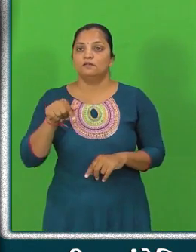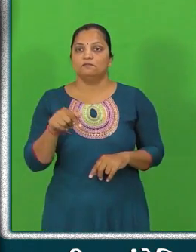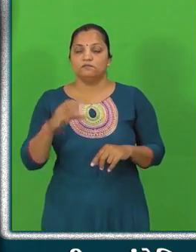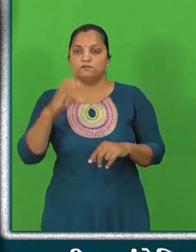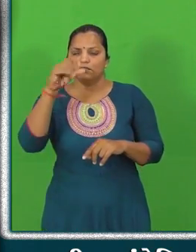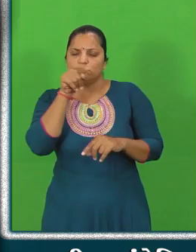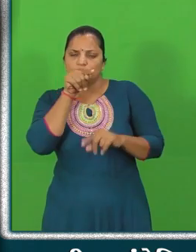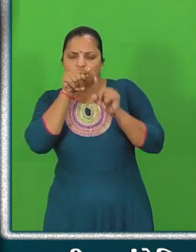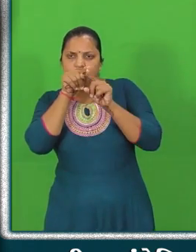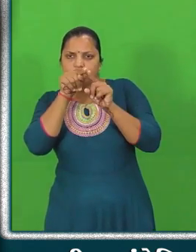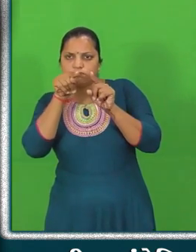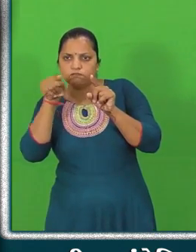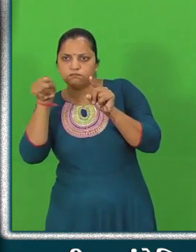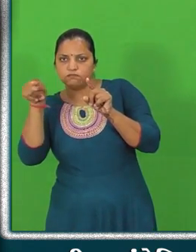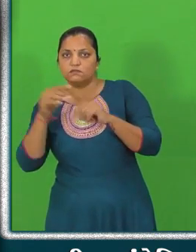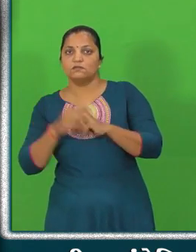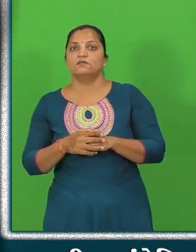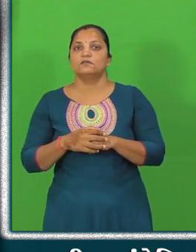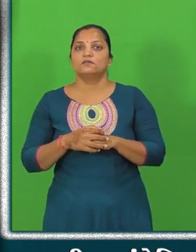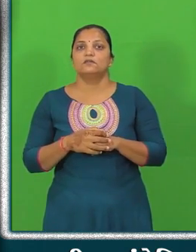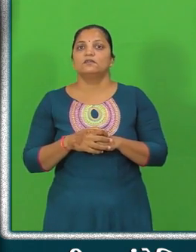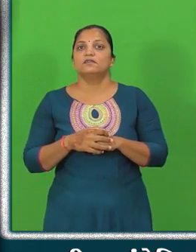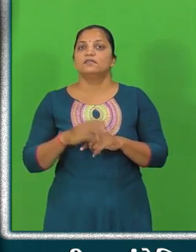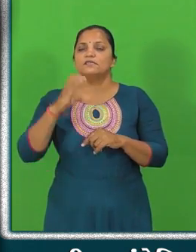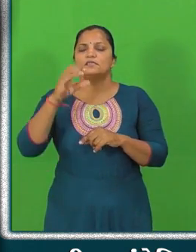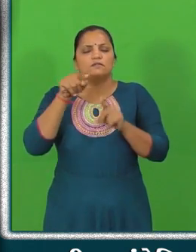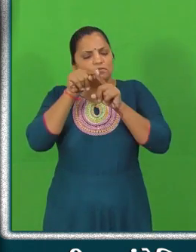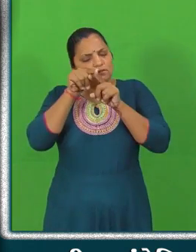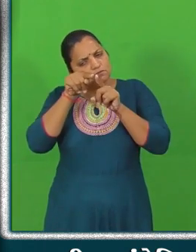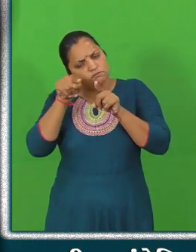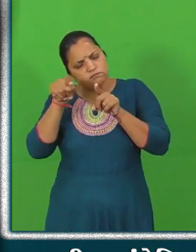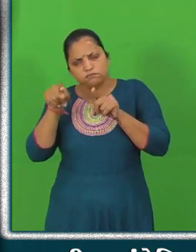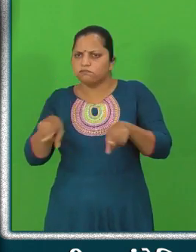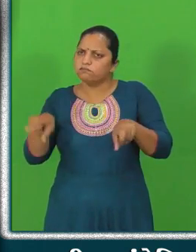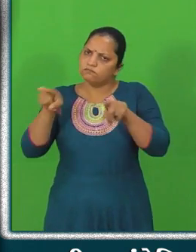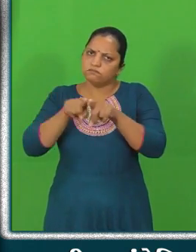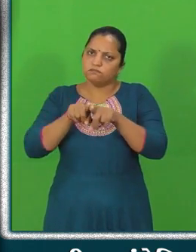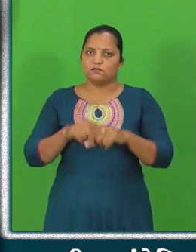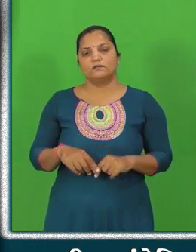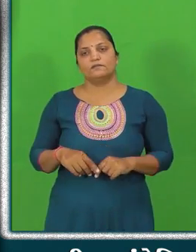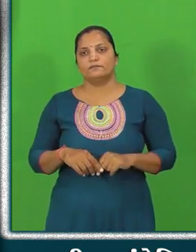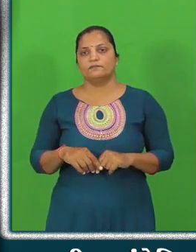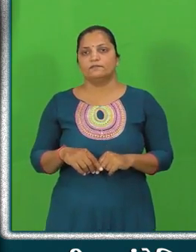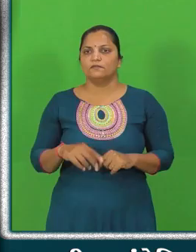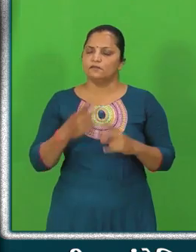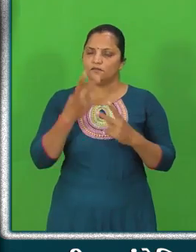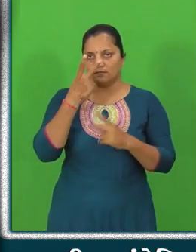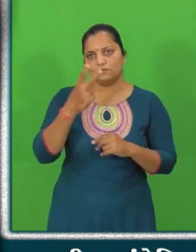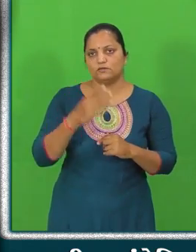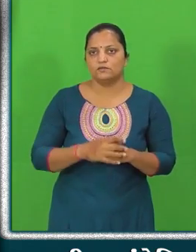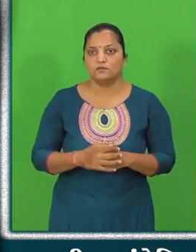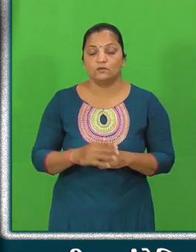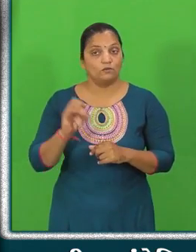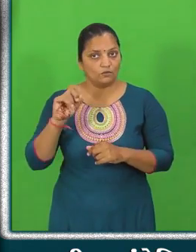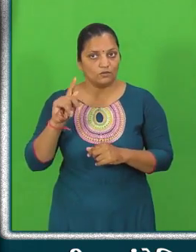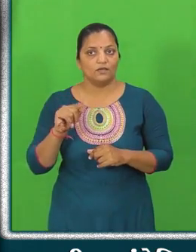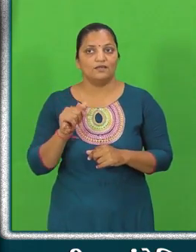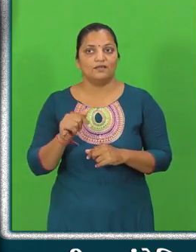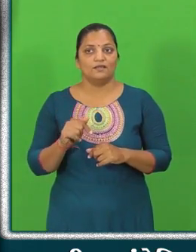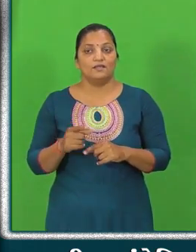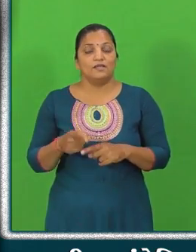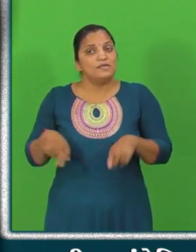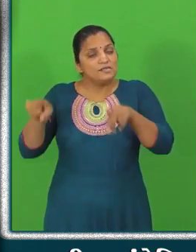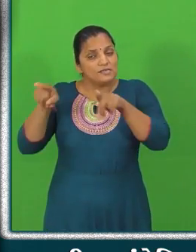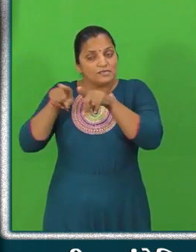આ જે કિરણ છે સીમાથી પસાર થતું, તો સીમાથી પસાર થતું કિરણ હોય તો સીમાથી જ પસાર થાય, એ એફ માંથી પણ પસાર થાય છે, તમે અહીંયા જોઈ શકો છો. ઓકે, એટલે